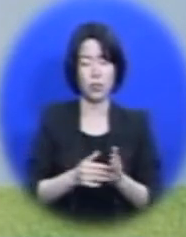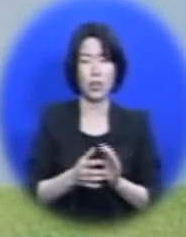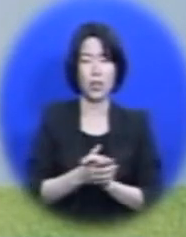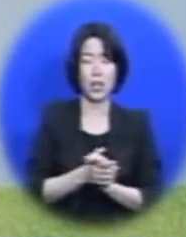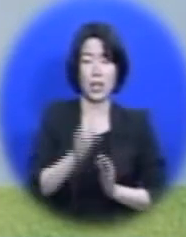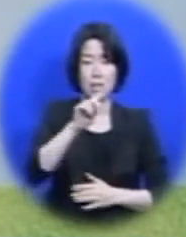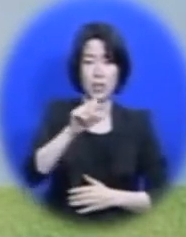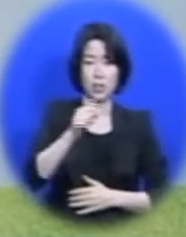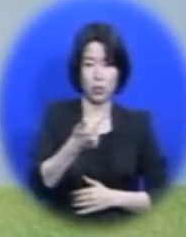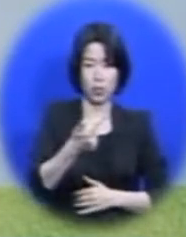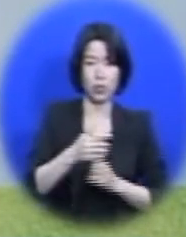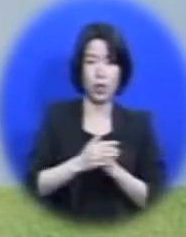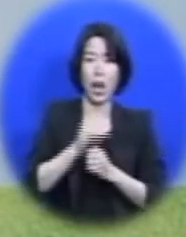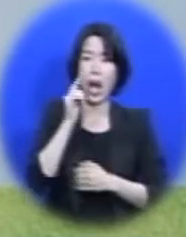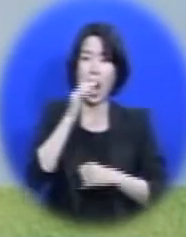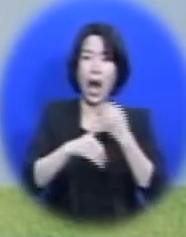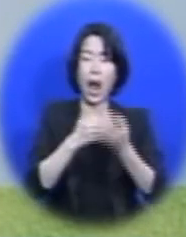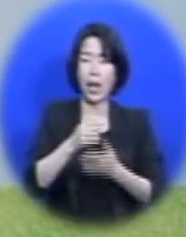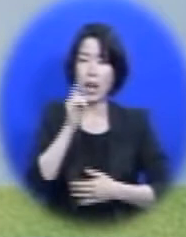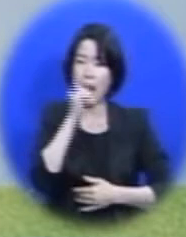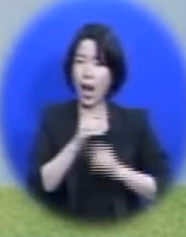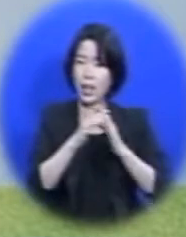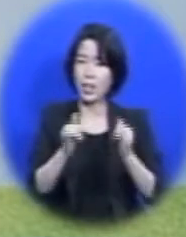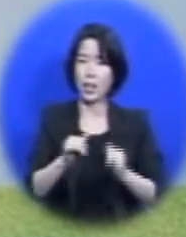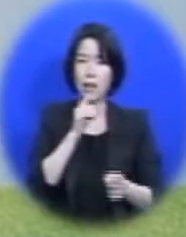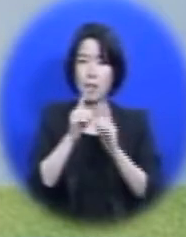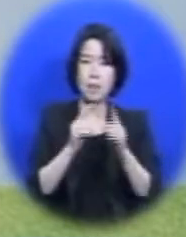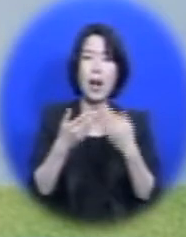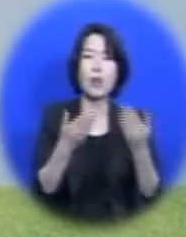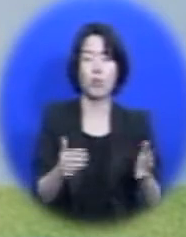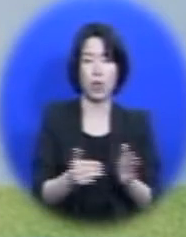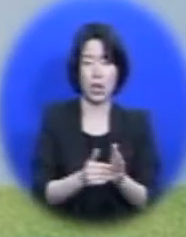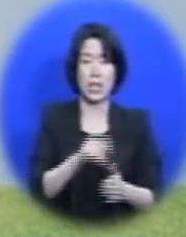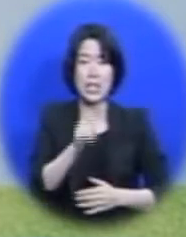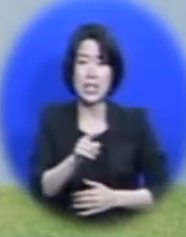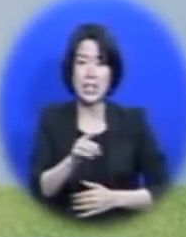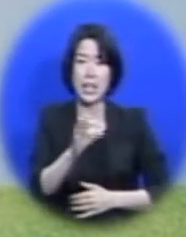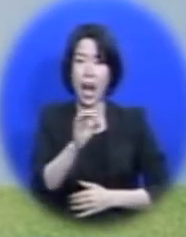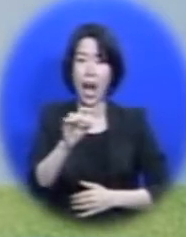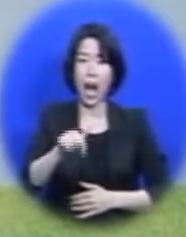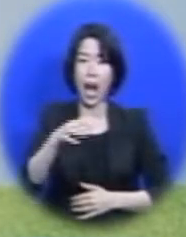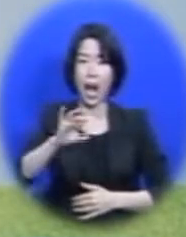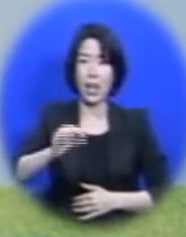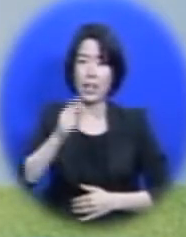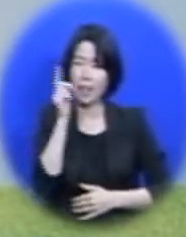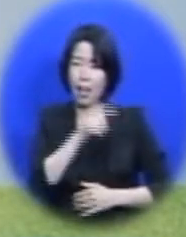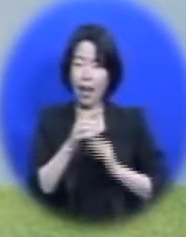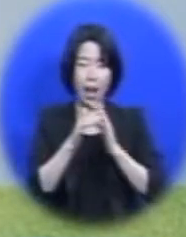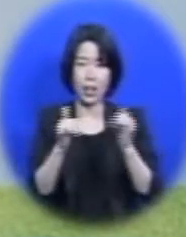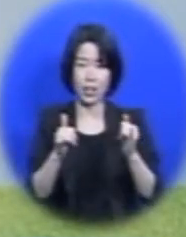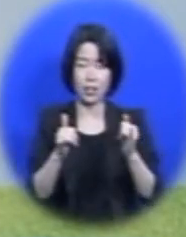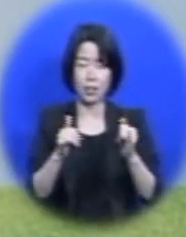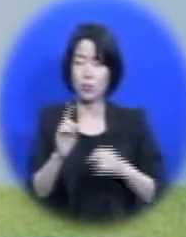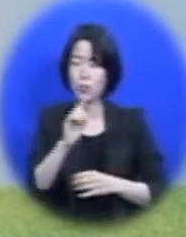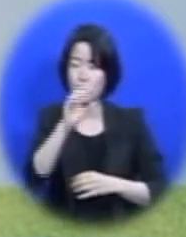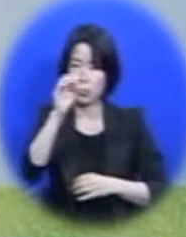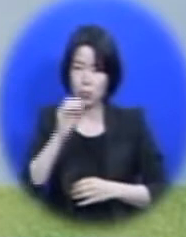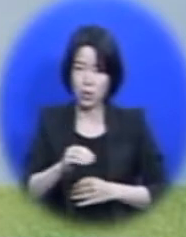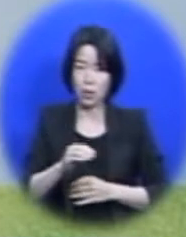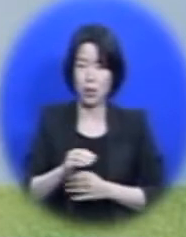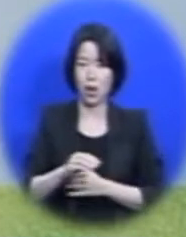말씀하셨어요. 16절에 하나님께서 악인들에게 말씀하신다 그랬는데 여기 이 악인들은 아주 흉악한 조폭 같은